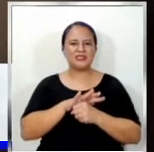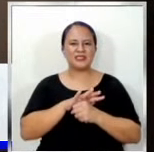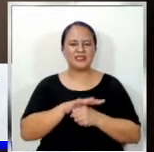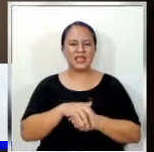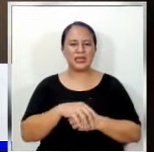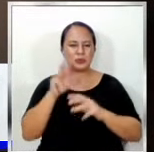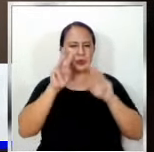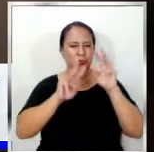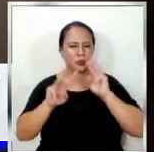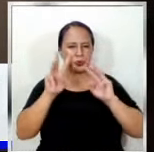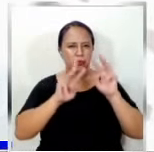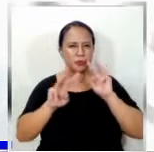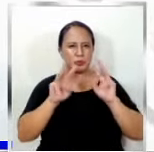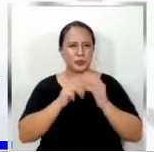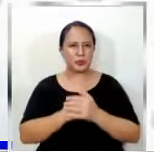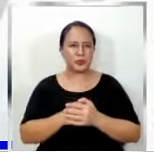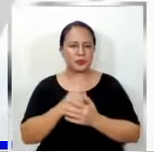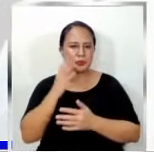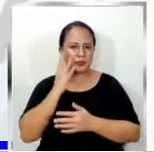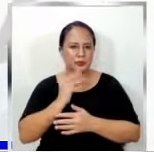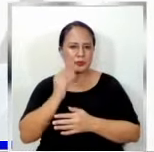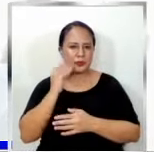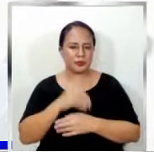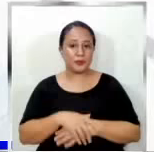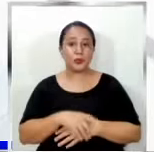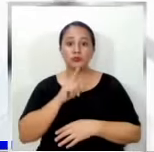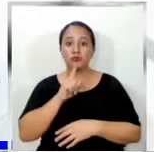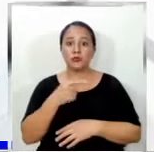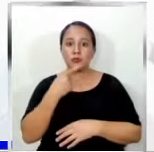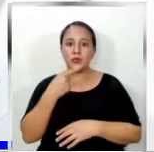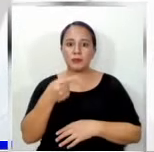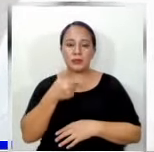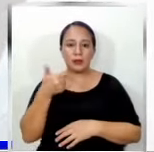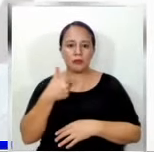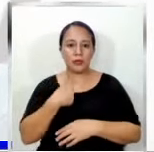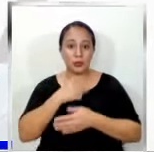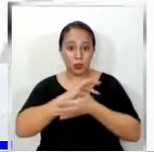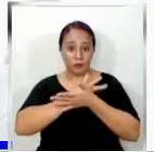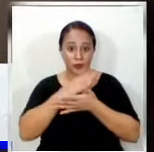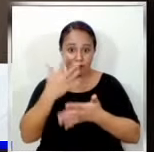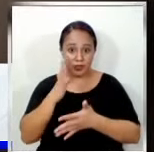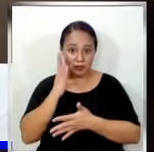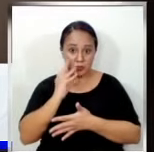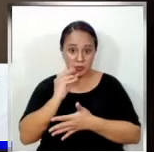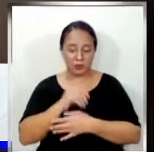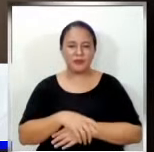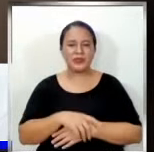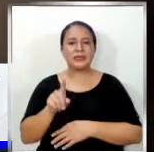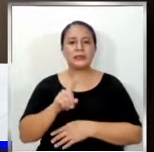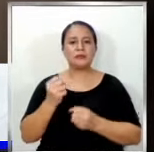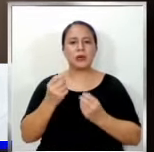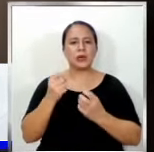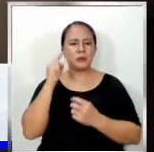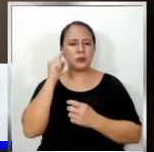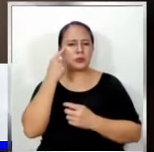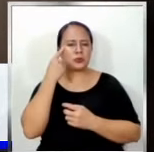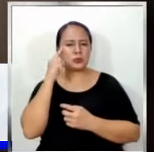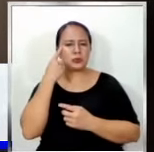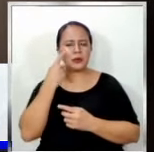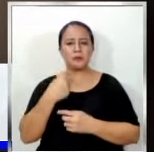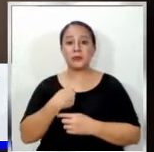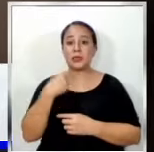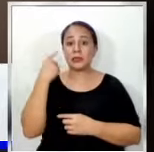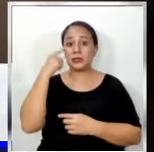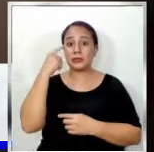na kanya ring naranasan. Totoo nga yung sinasabi ng iba na nagka-COVID na parang marami kang maiisip. Ako ang iniisip ko ng time na